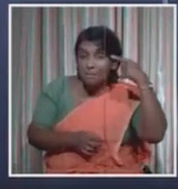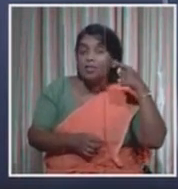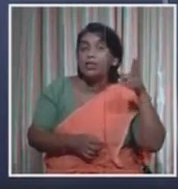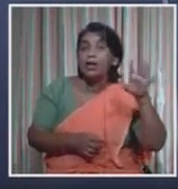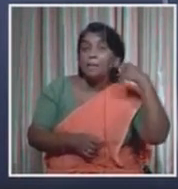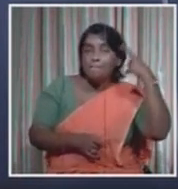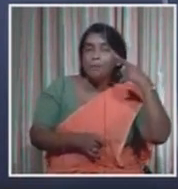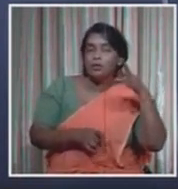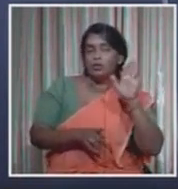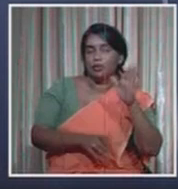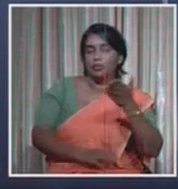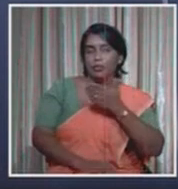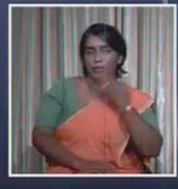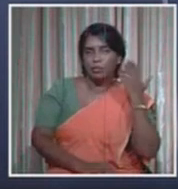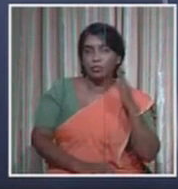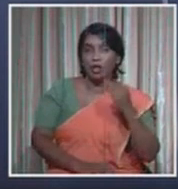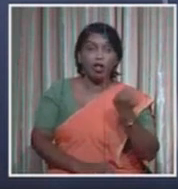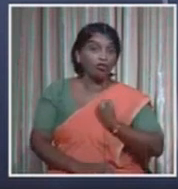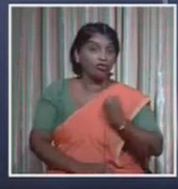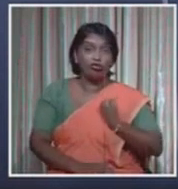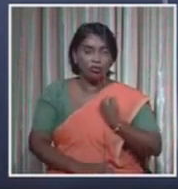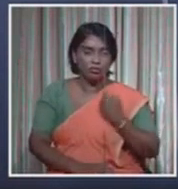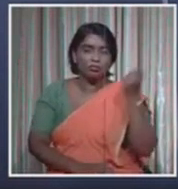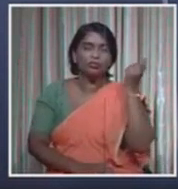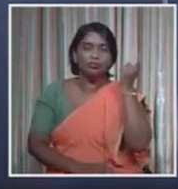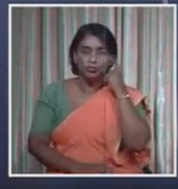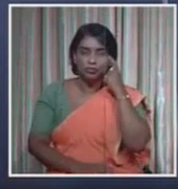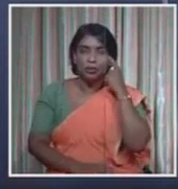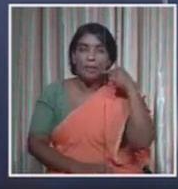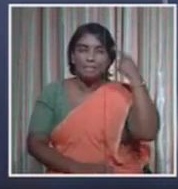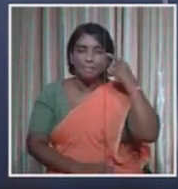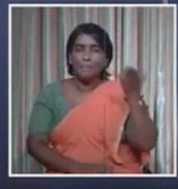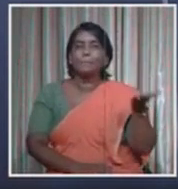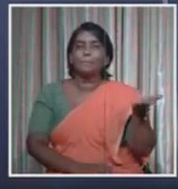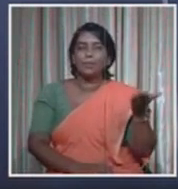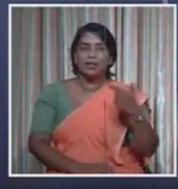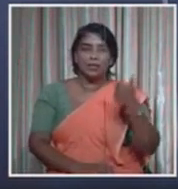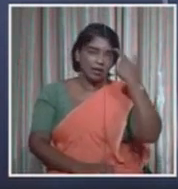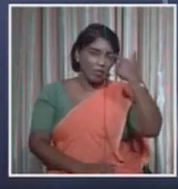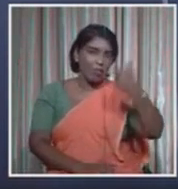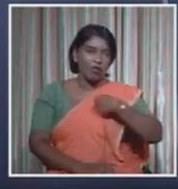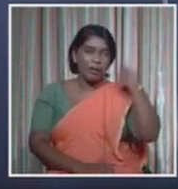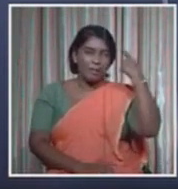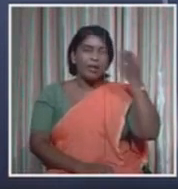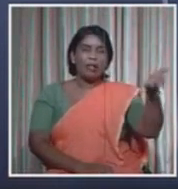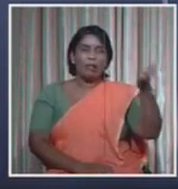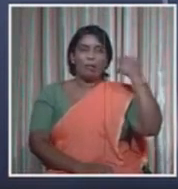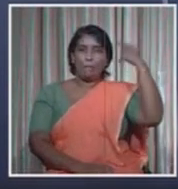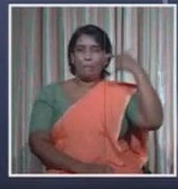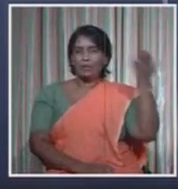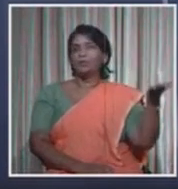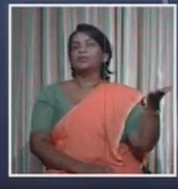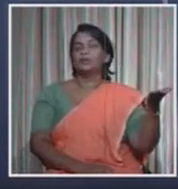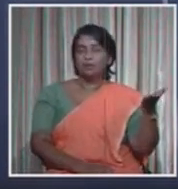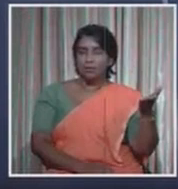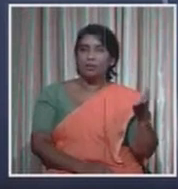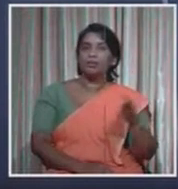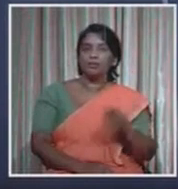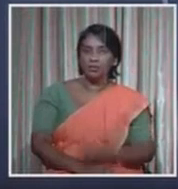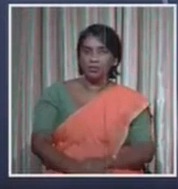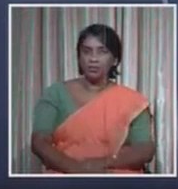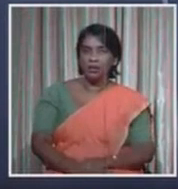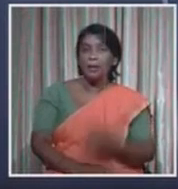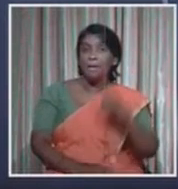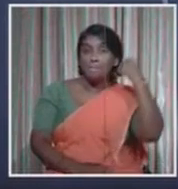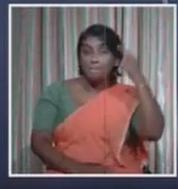පිස්සු හැදෙන්න දෙන්න පුළුවන්. හැබැයි දොස්තර මහත්තයා දන්නවා මේ පිස්සා මට පිස්ස කියන්නේ ඌට පිස්සු ඉඳා කියලා. ඒ ඉඳා අවසන් කරන්න ගර්ම.